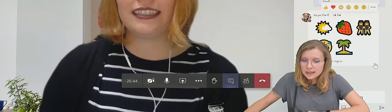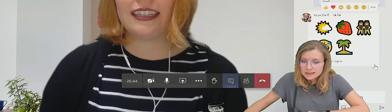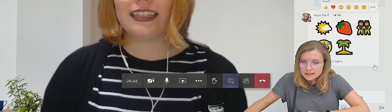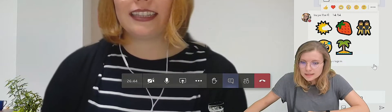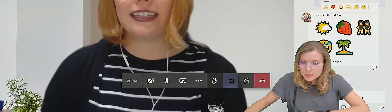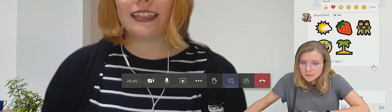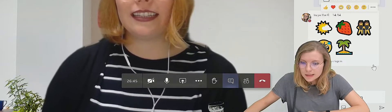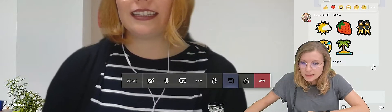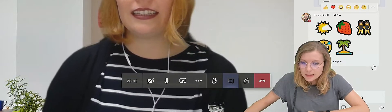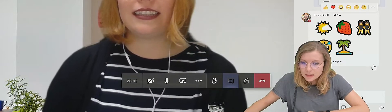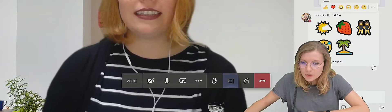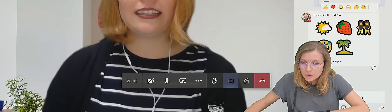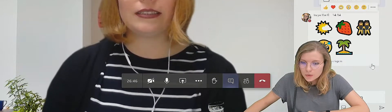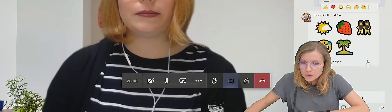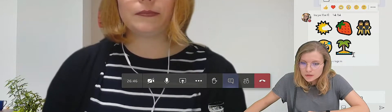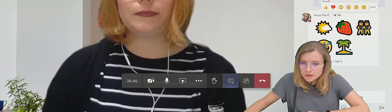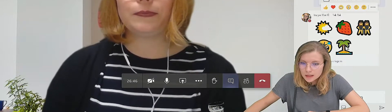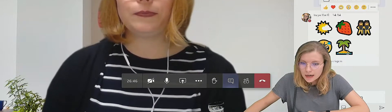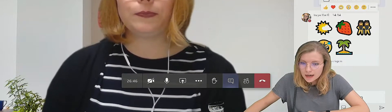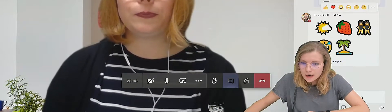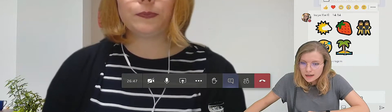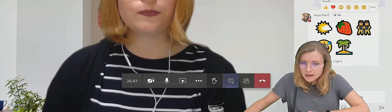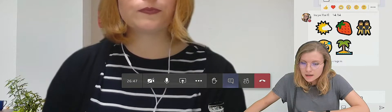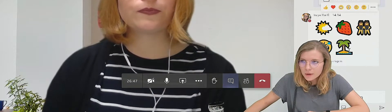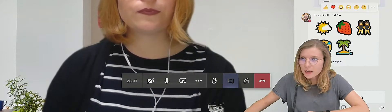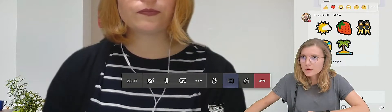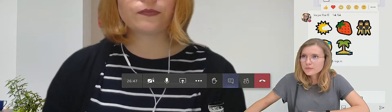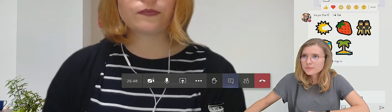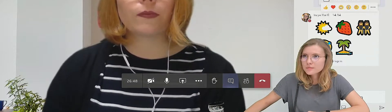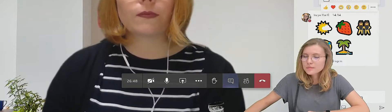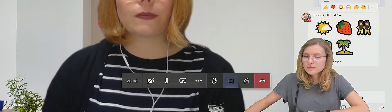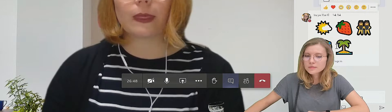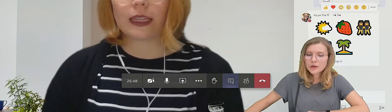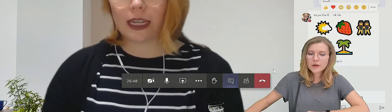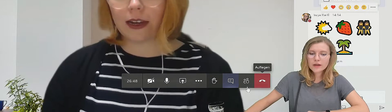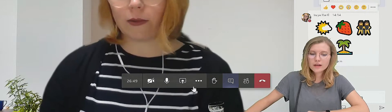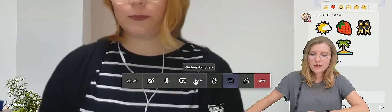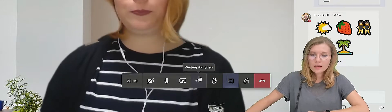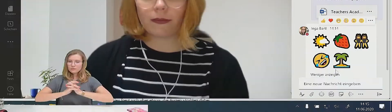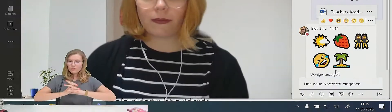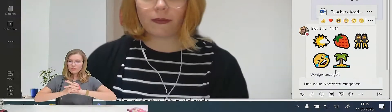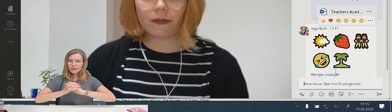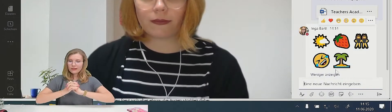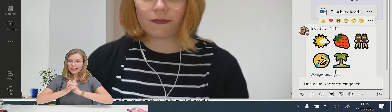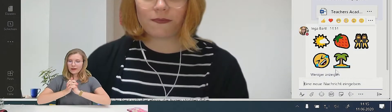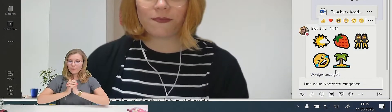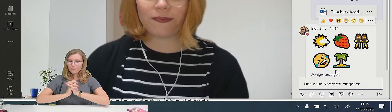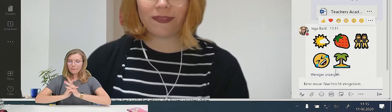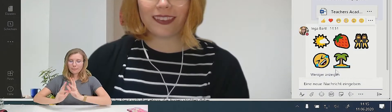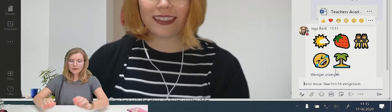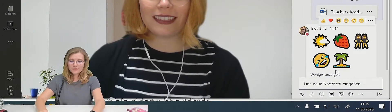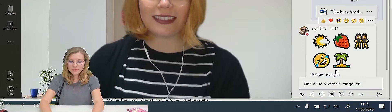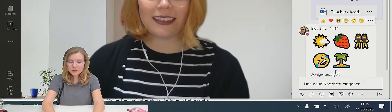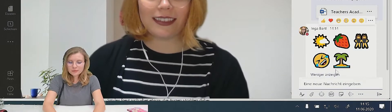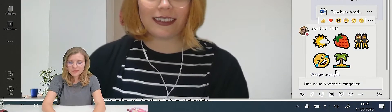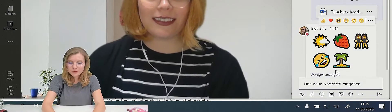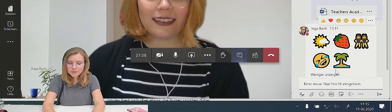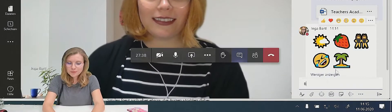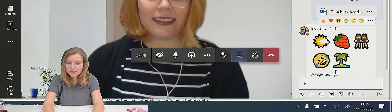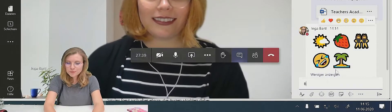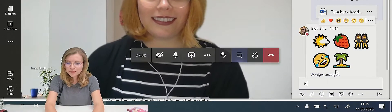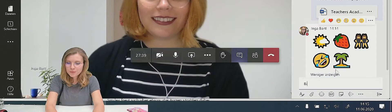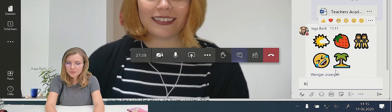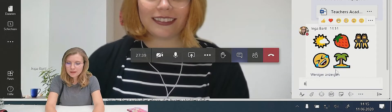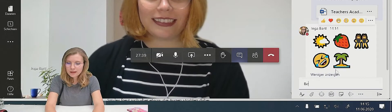Zwei tanzende Männchen und eine Palme. Okay. Genau. Okay, ich versuche jetzt mal was.